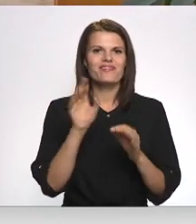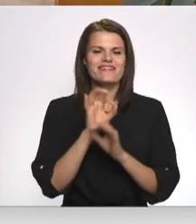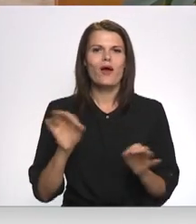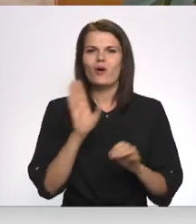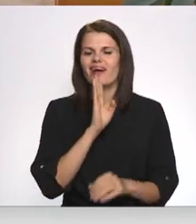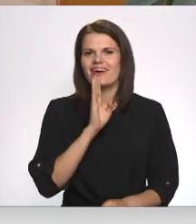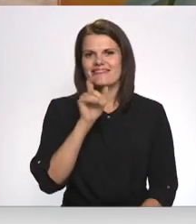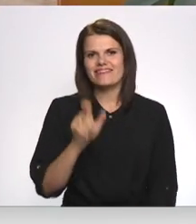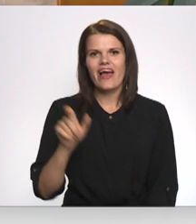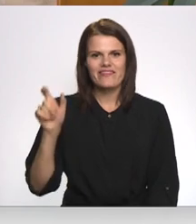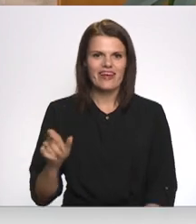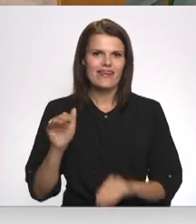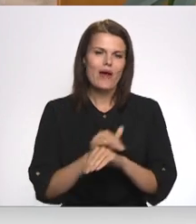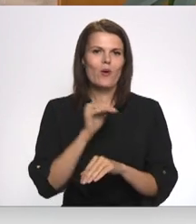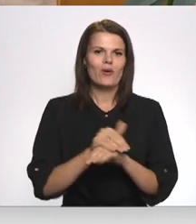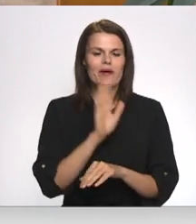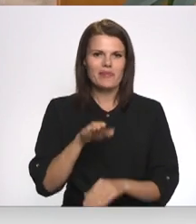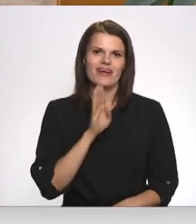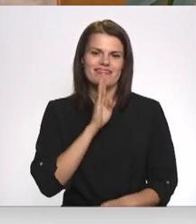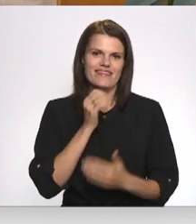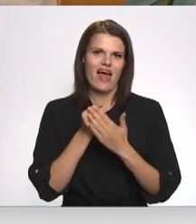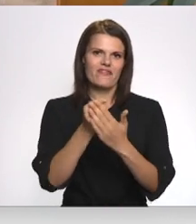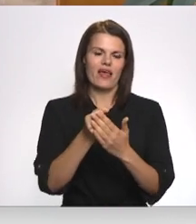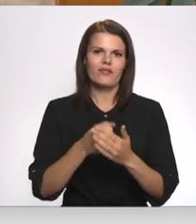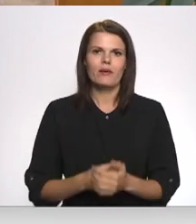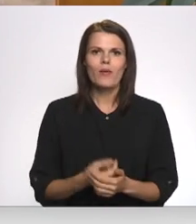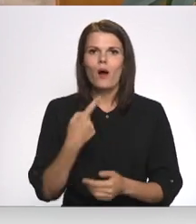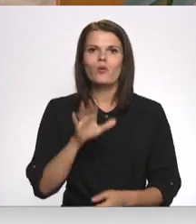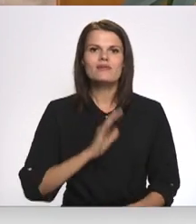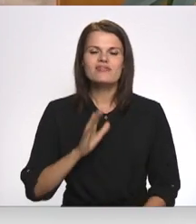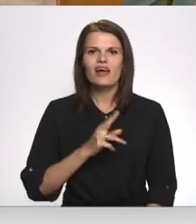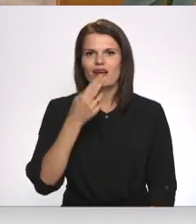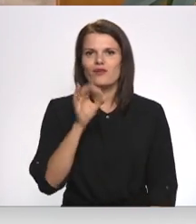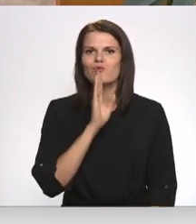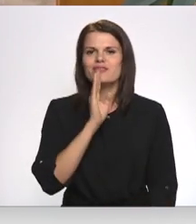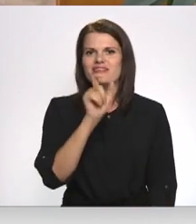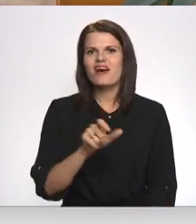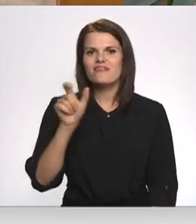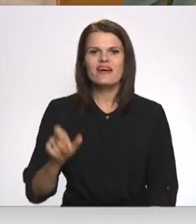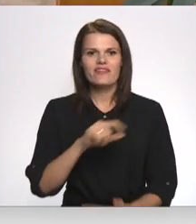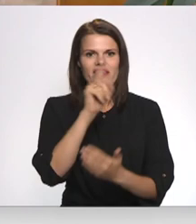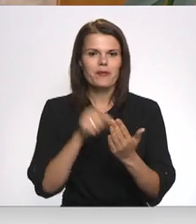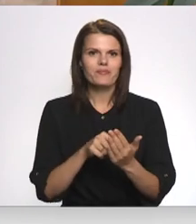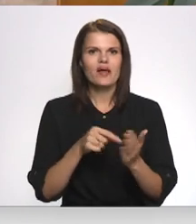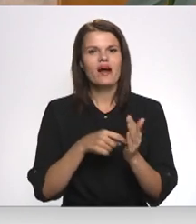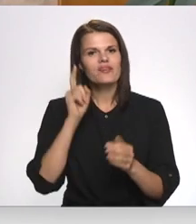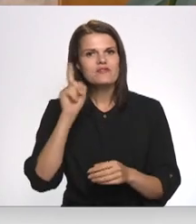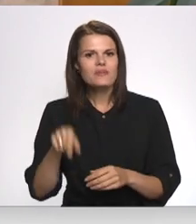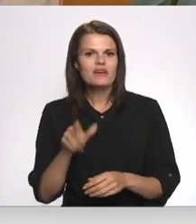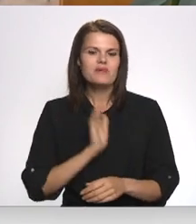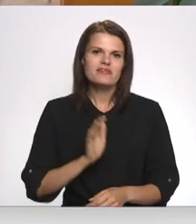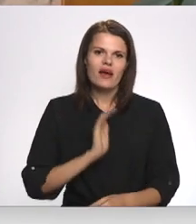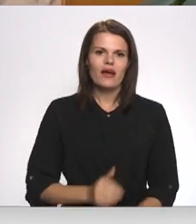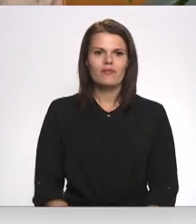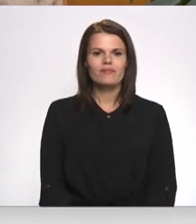sievietes? Ar sievietēm? Jā. Ko jūs sagaidāt no viņām? Kādus darbus? Kādas prasmes?